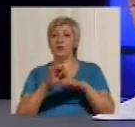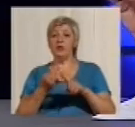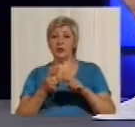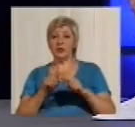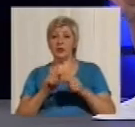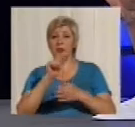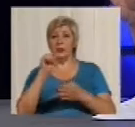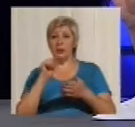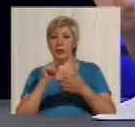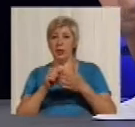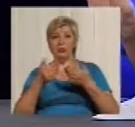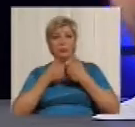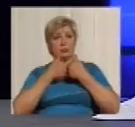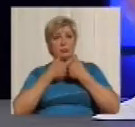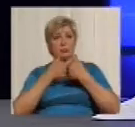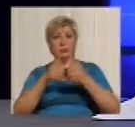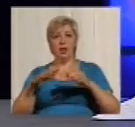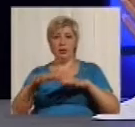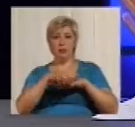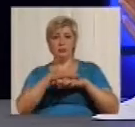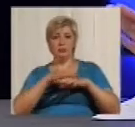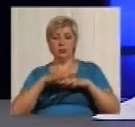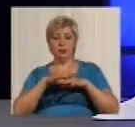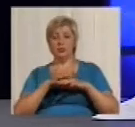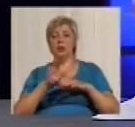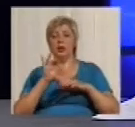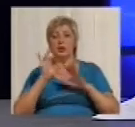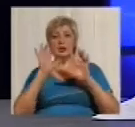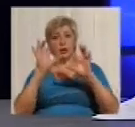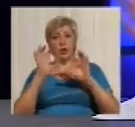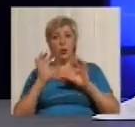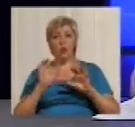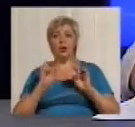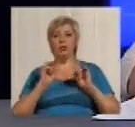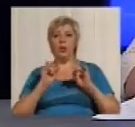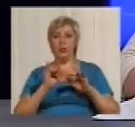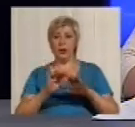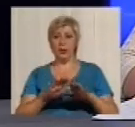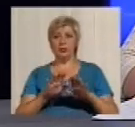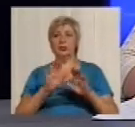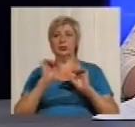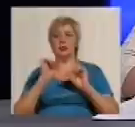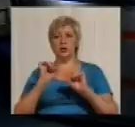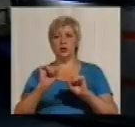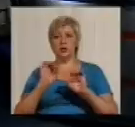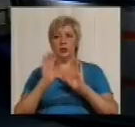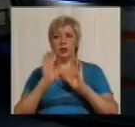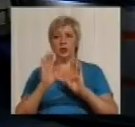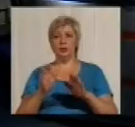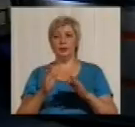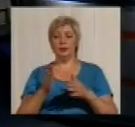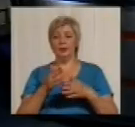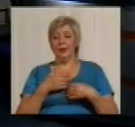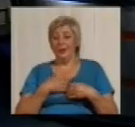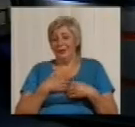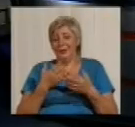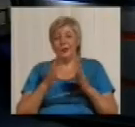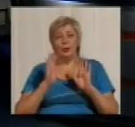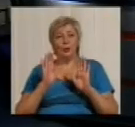будете продовжувати, як сказав ваш колега, так, законними методами, да, добиватися. Ну, які у нас у матерей незаконні методи? Ми ж не будемо бити